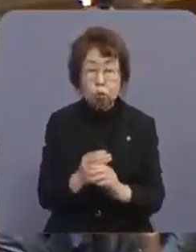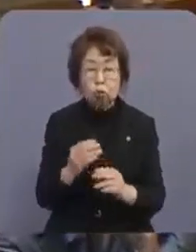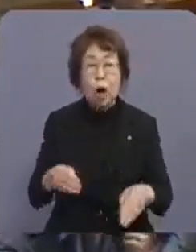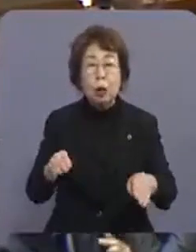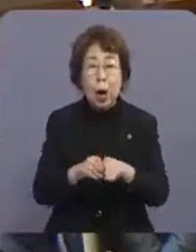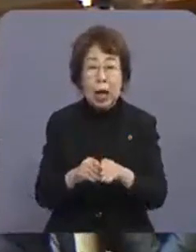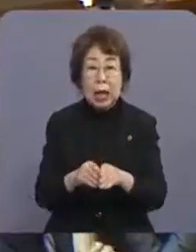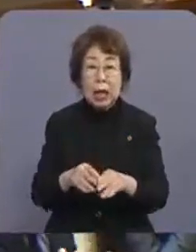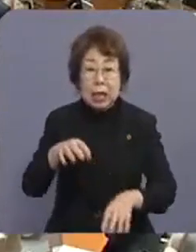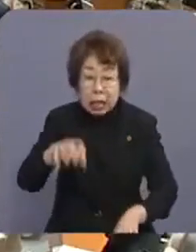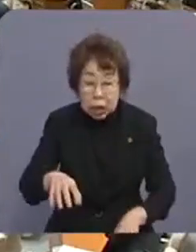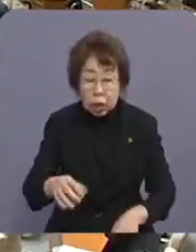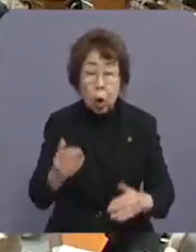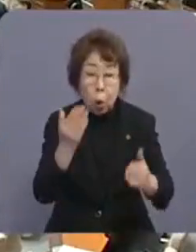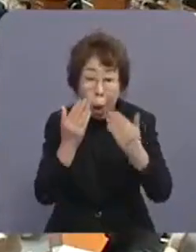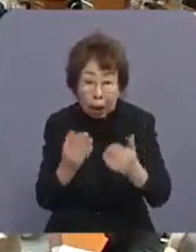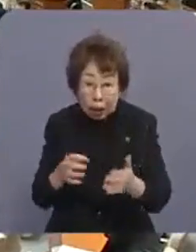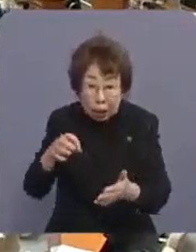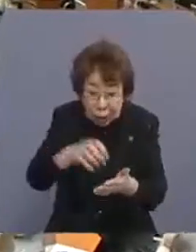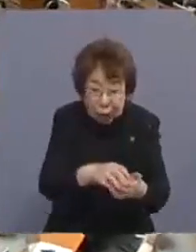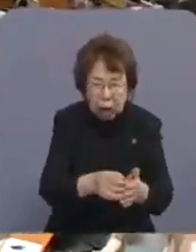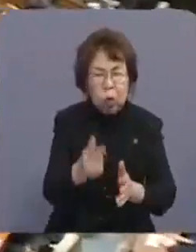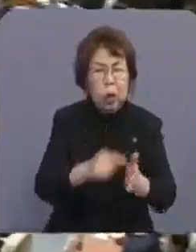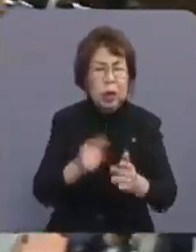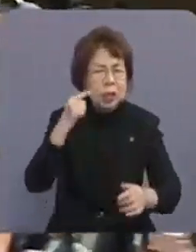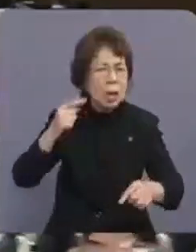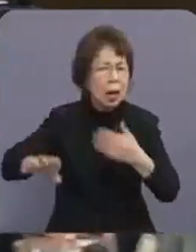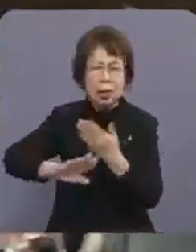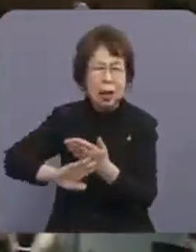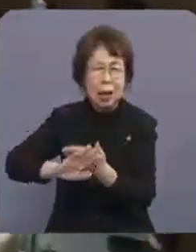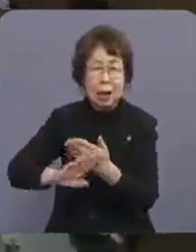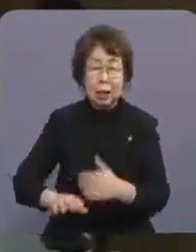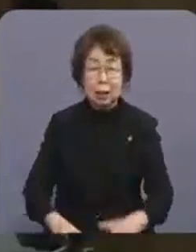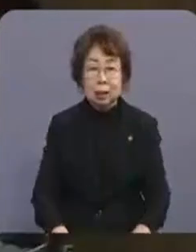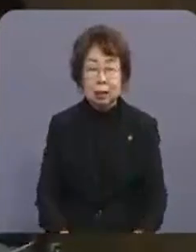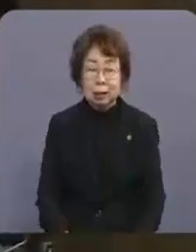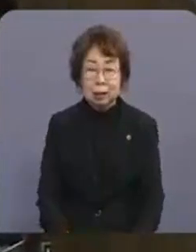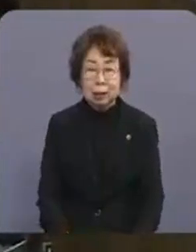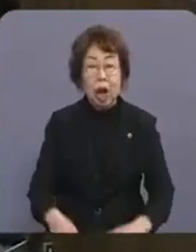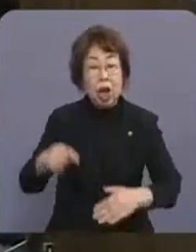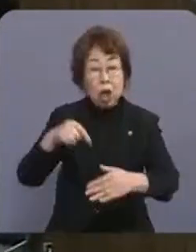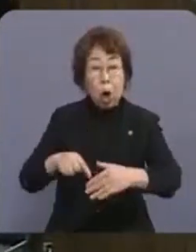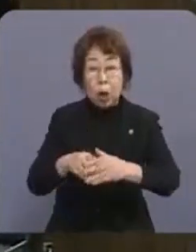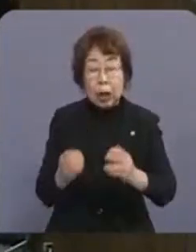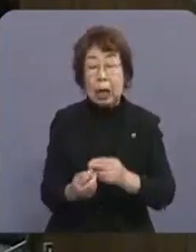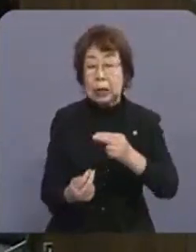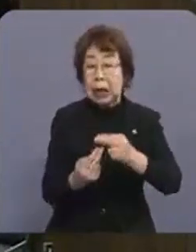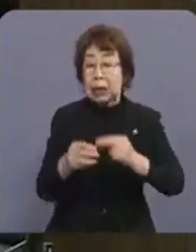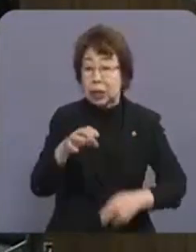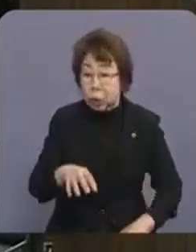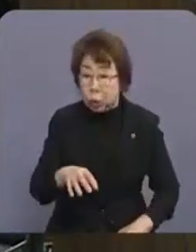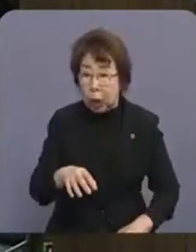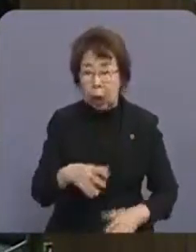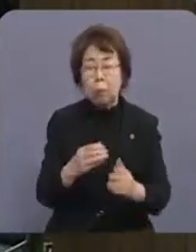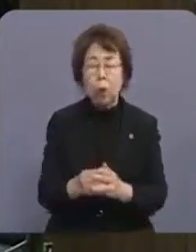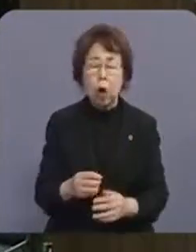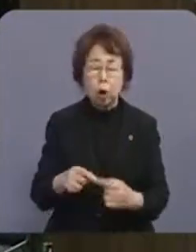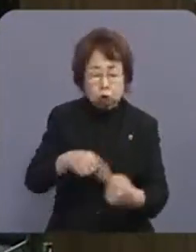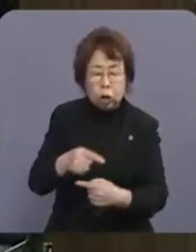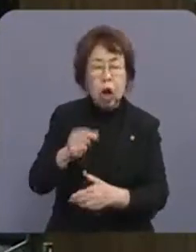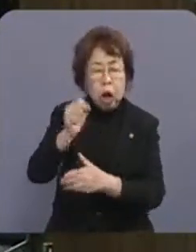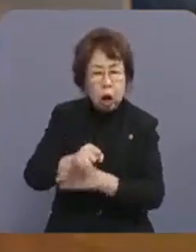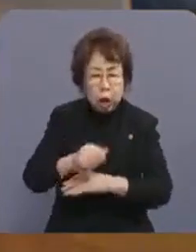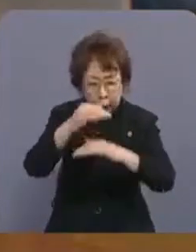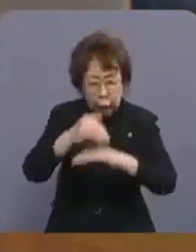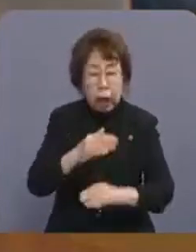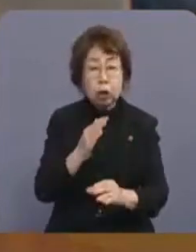시설 확보 시점을 두고 이견을 좁히지 못하고 있습니다 어 여당은 저장 시설 용량을 운영 허가 기간